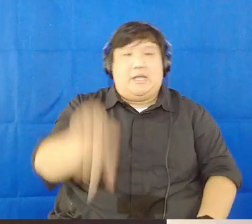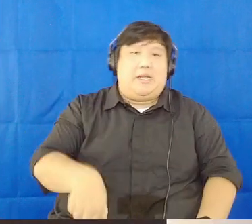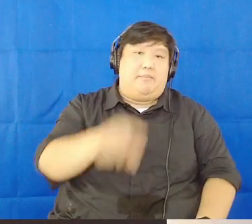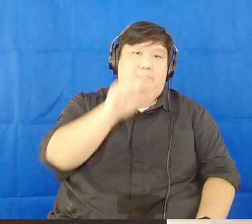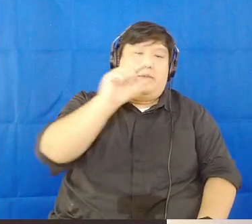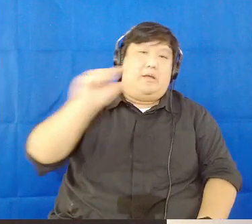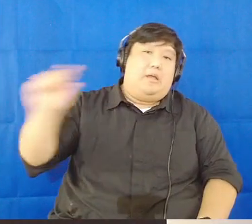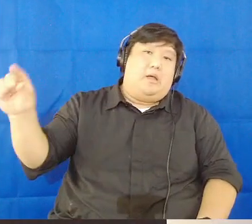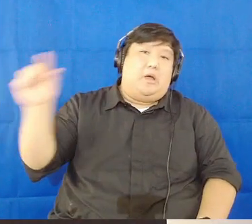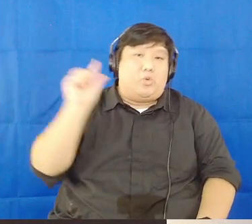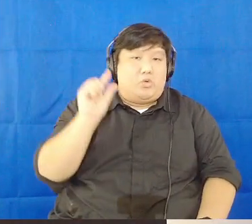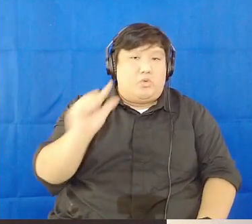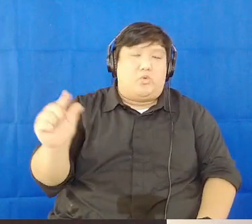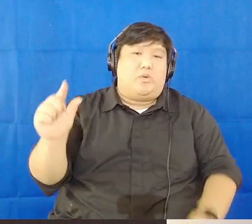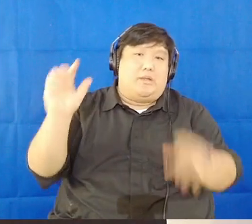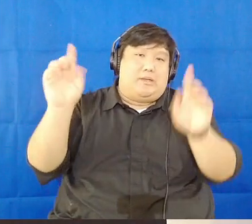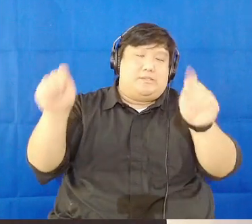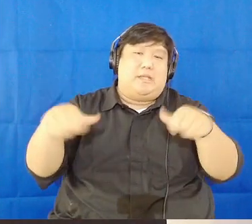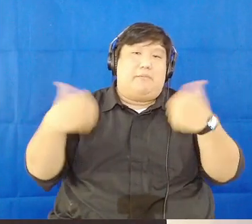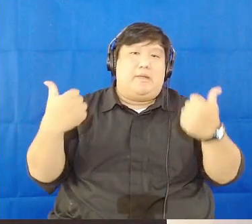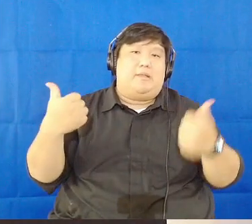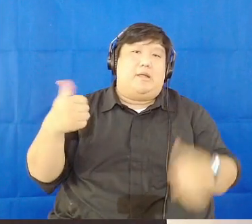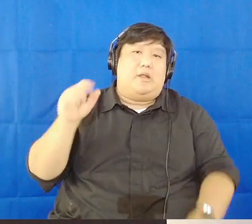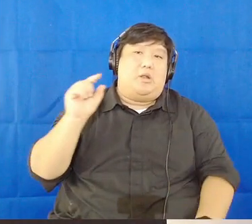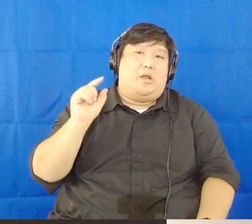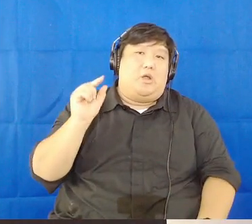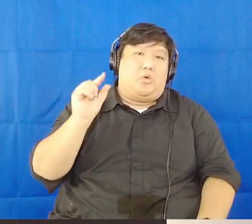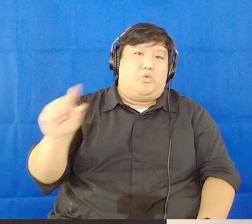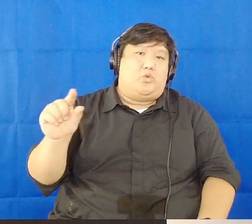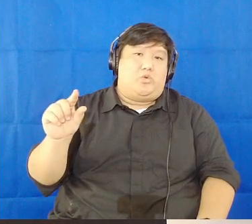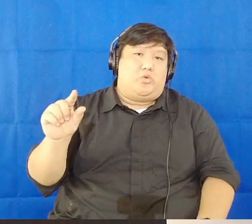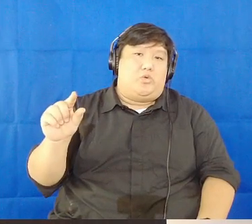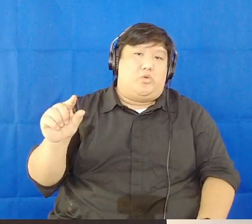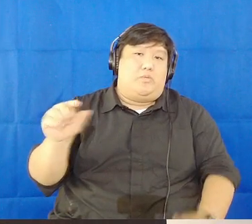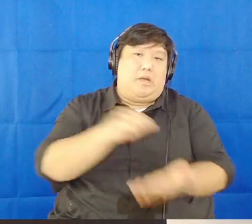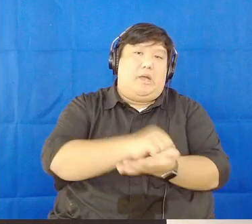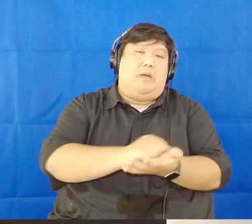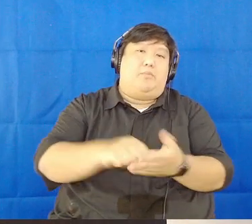keselamatan, untuk menyelamatkan atau menebus dosa-dosa manusia.